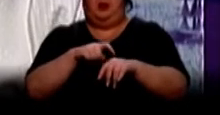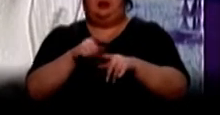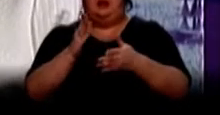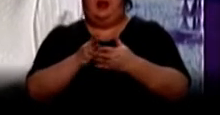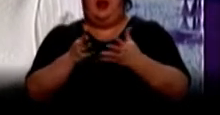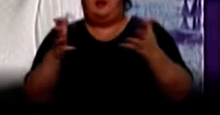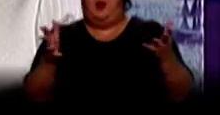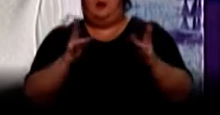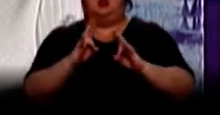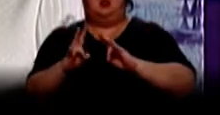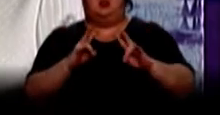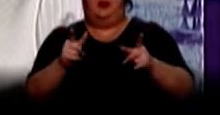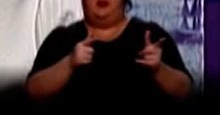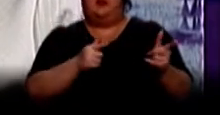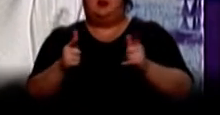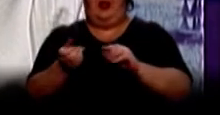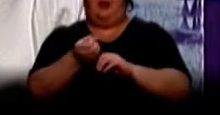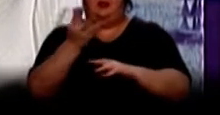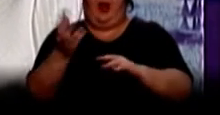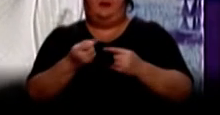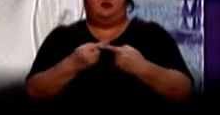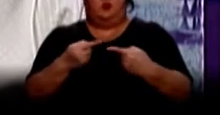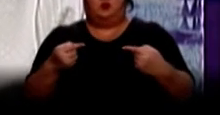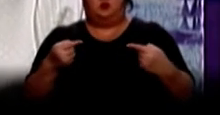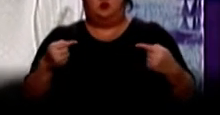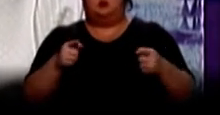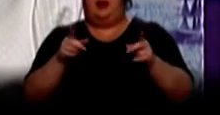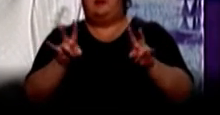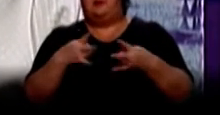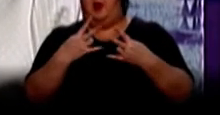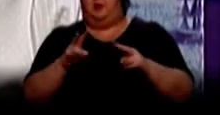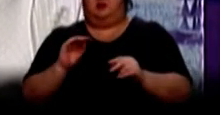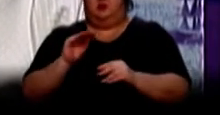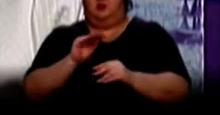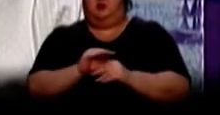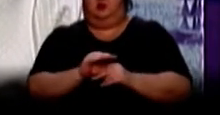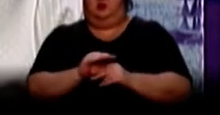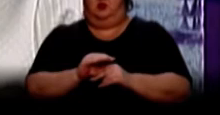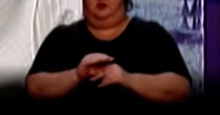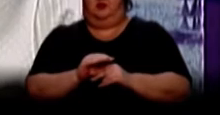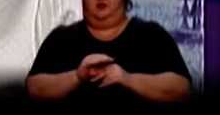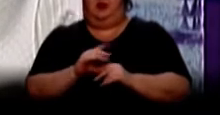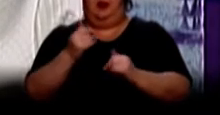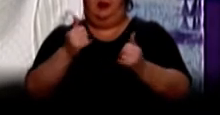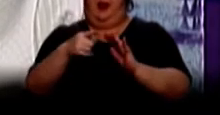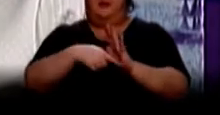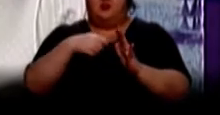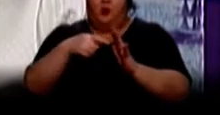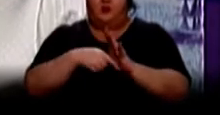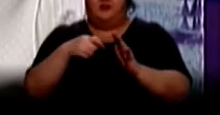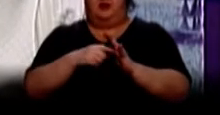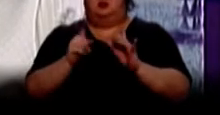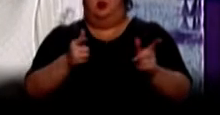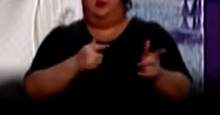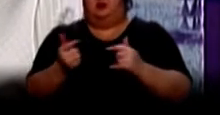він виготовляється із нафтопродуктів. Тобто не потрібно додаткова нафта для того, видобувати її, щоб виготовляти